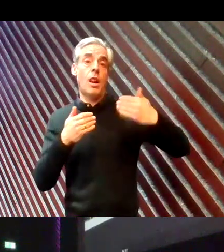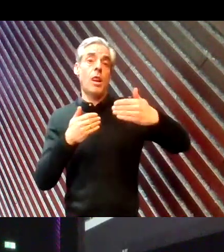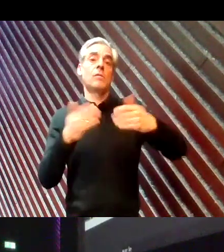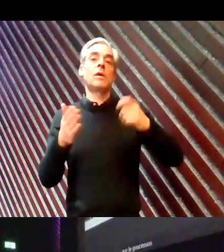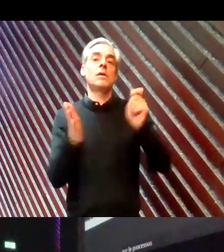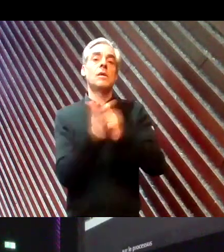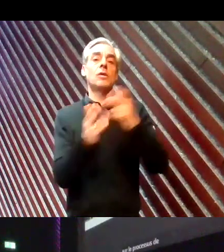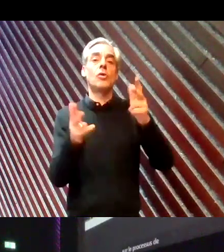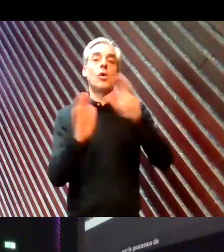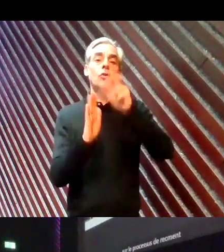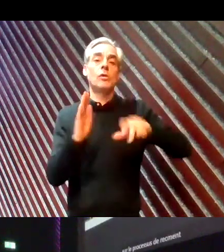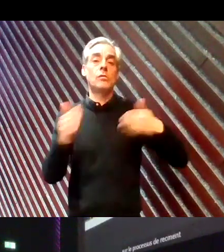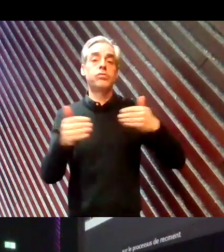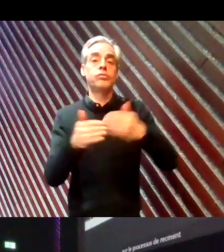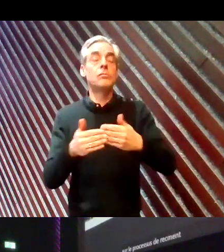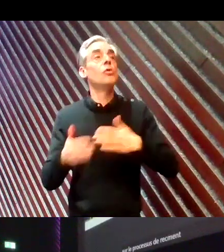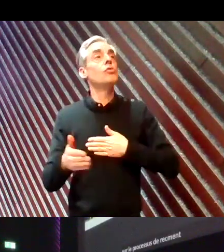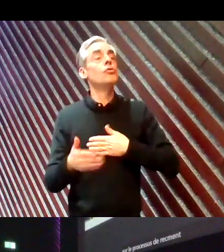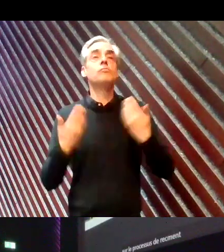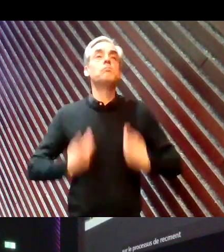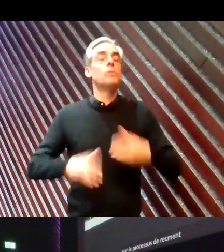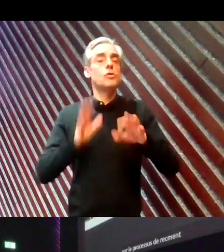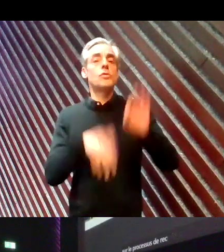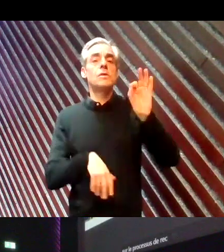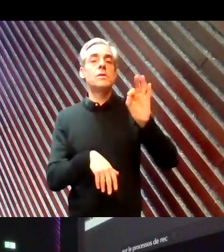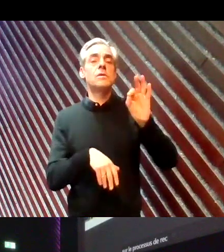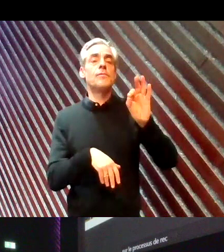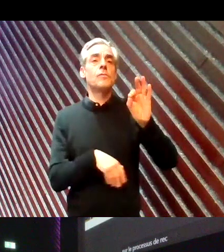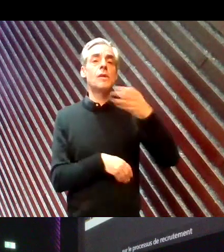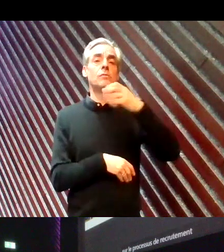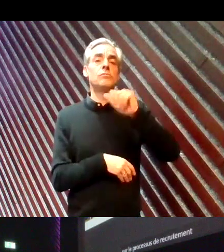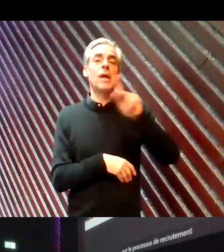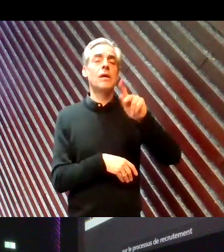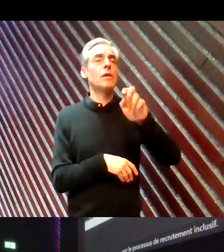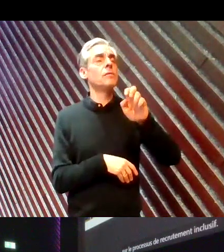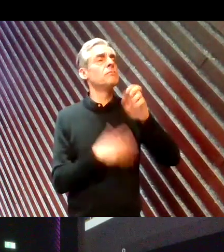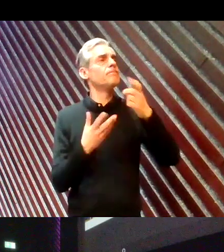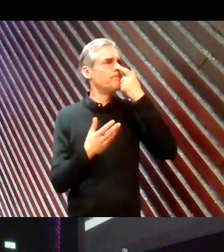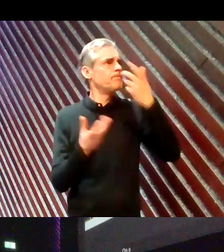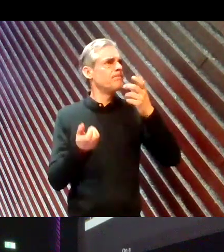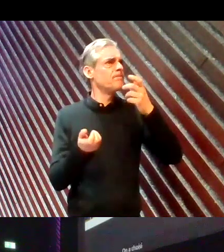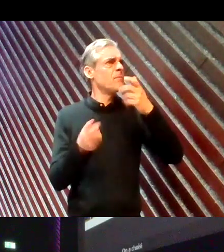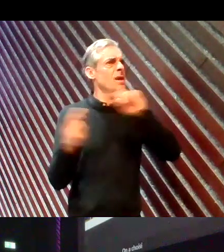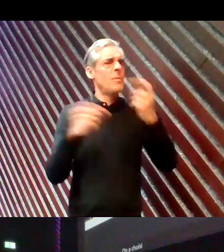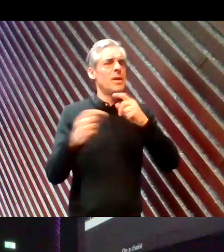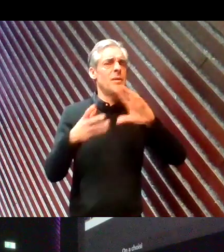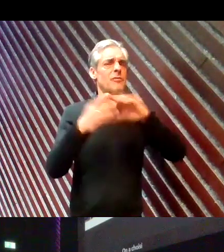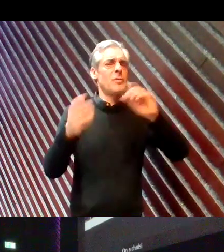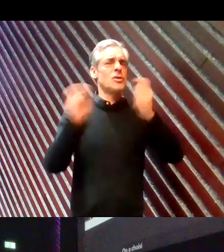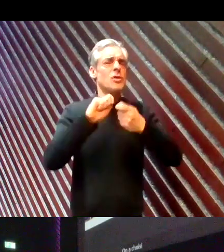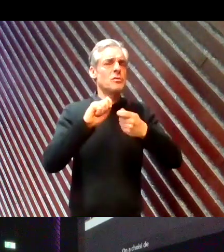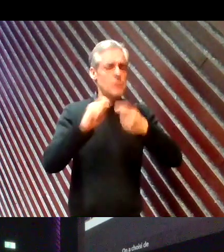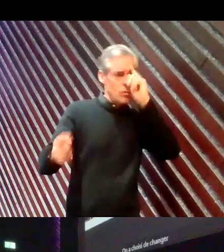'ici l'automne. On a choisi, chez MEC, de changer un peu le format des tables rondes pour un petit peu